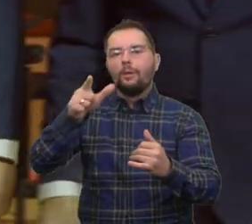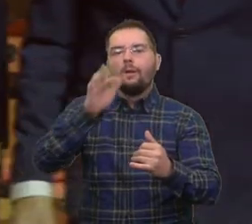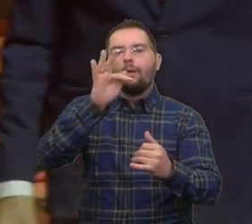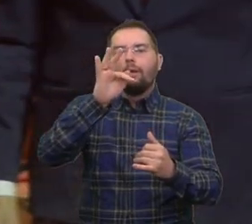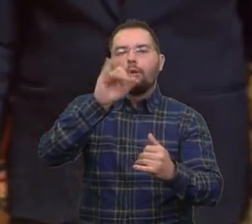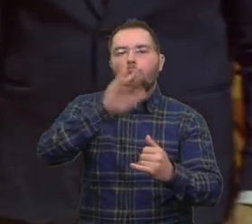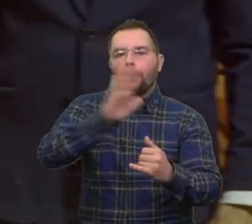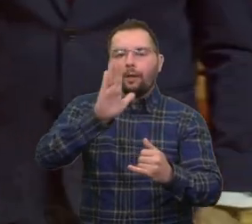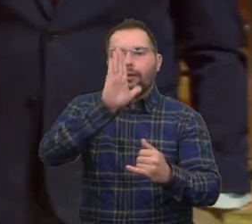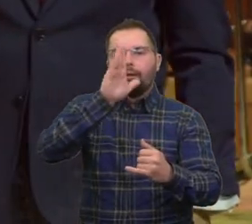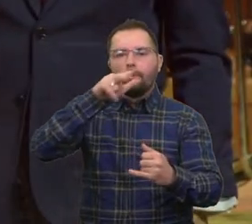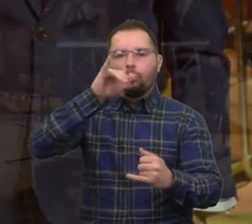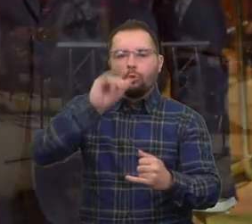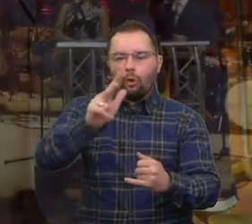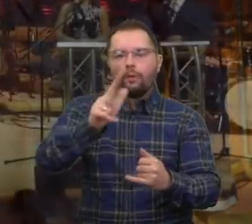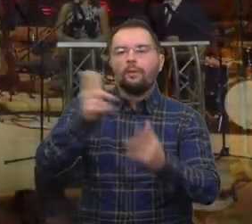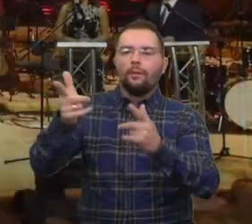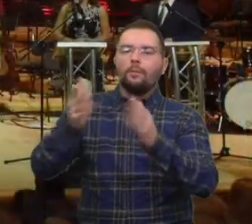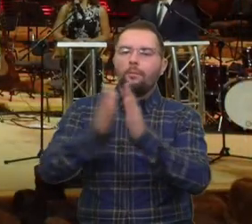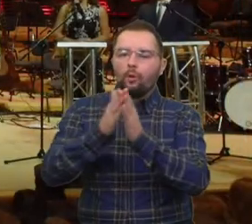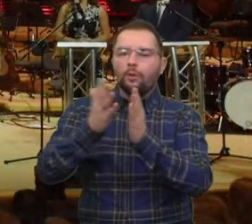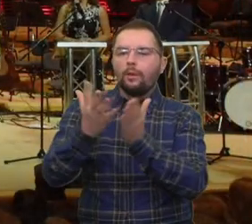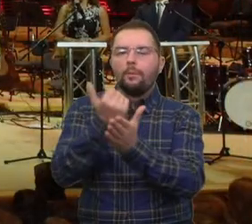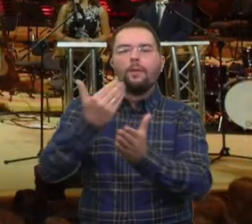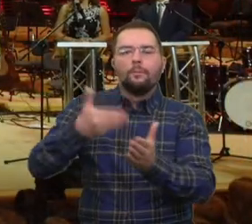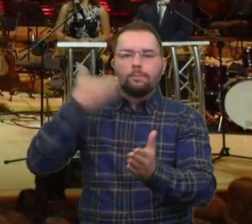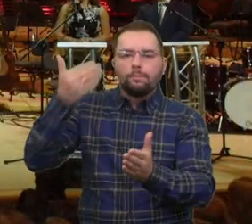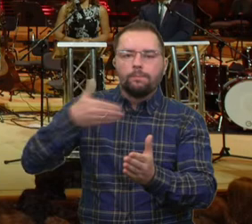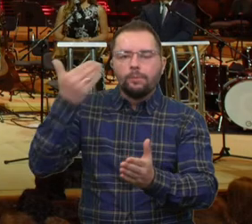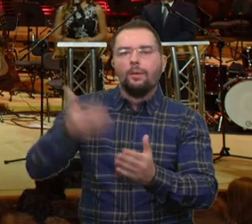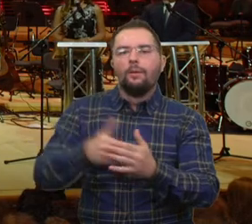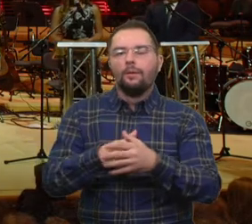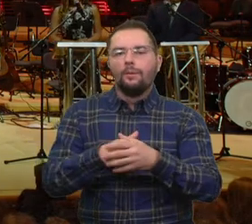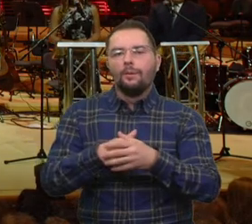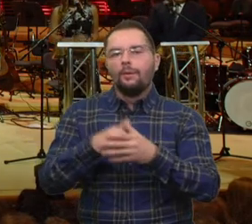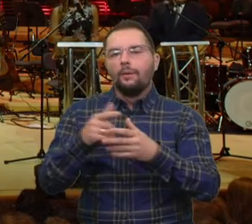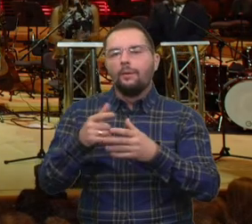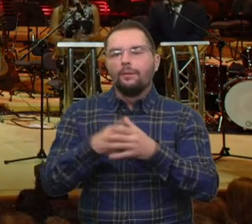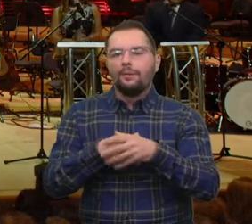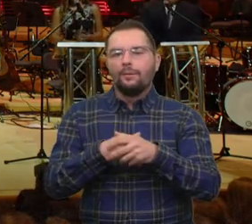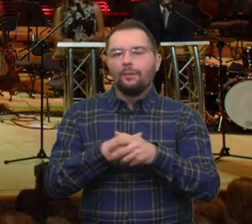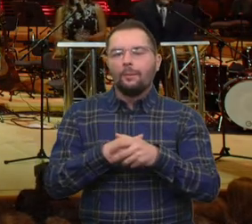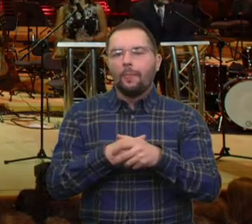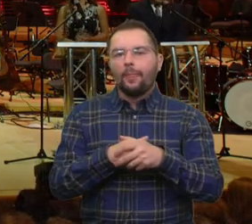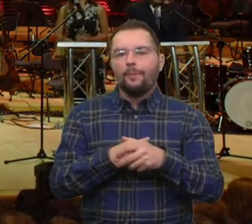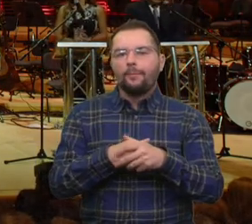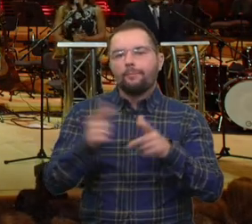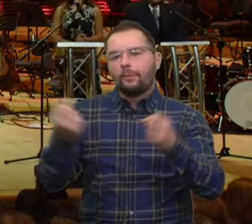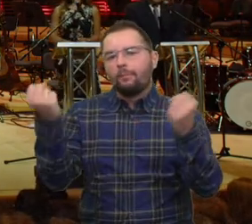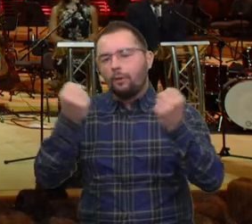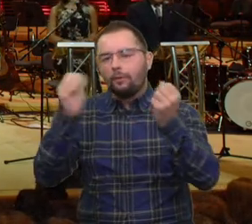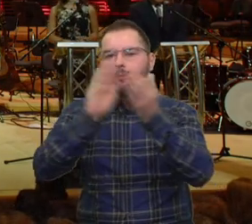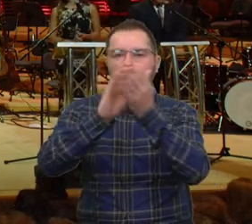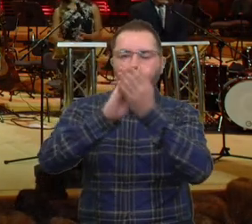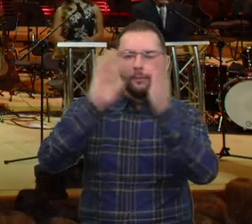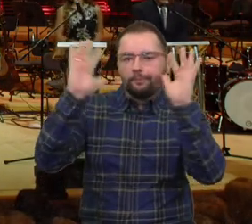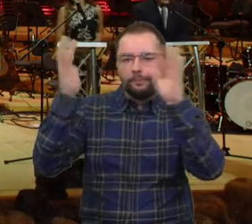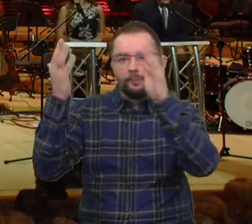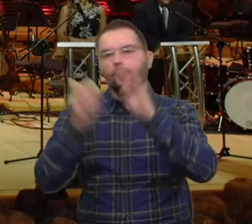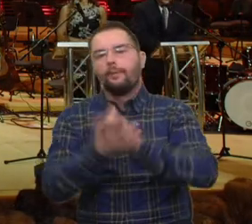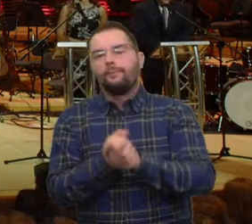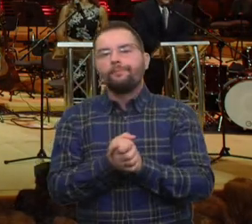Tomasza Bujoka. I poprosimy oczywiście o umożliwienie tegoż. Prosimy o wielkie brawa.